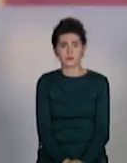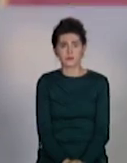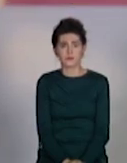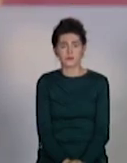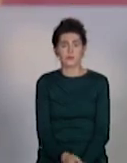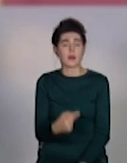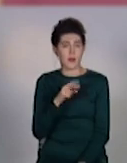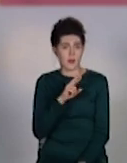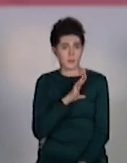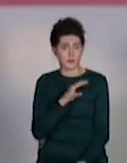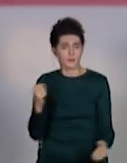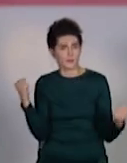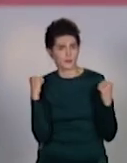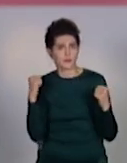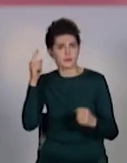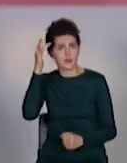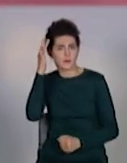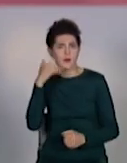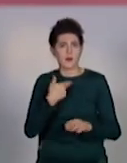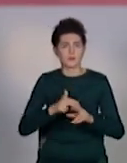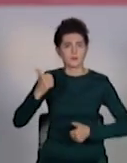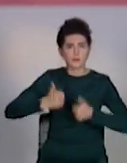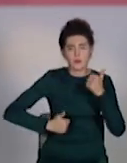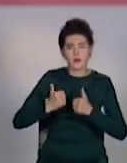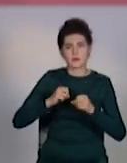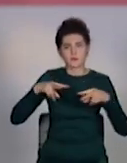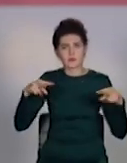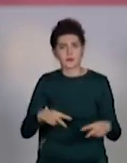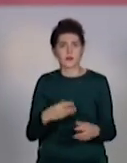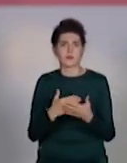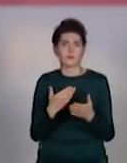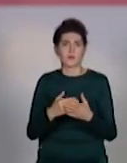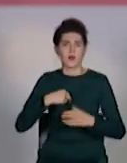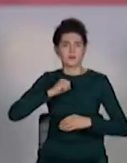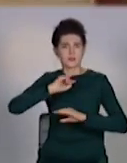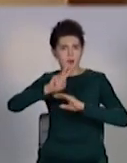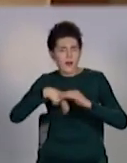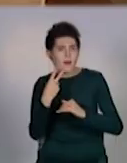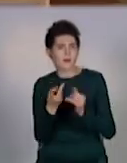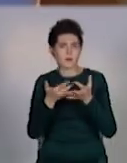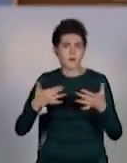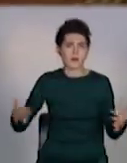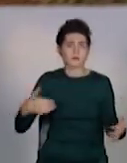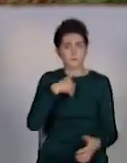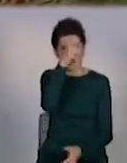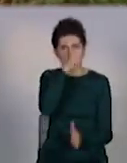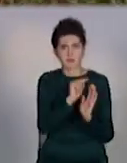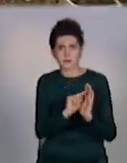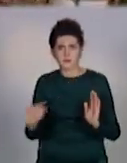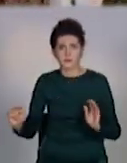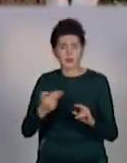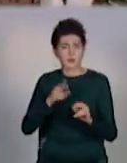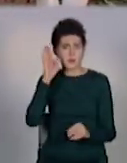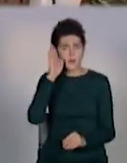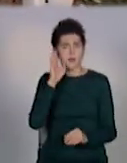Я тренировался этот трюк, аксель, а с альфа несколько месяцев. Володимир Хрушков навіть вдома